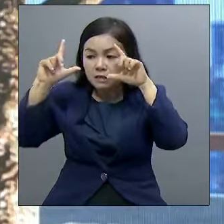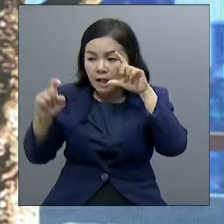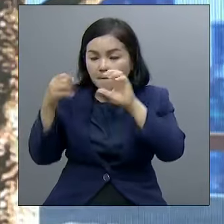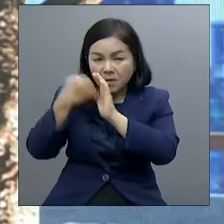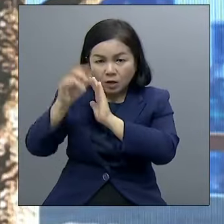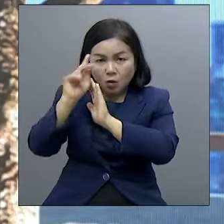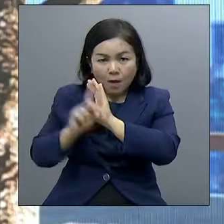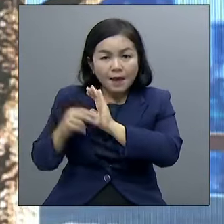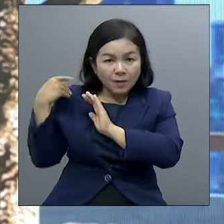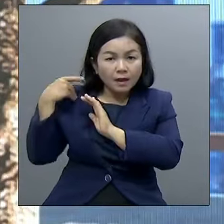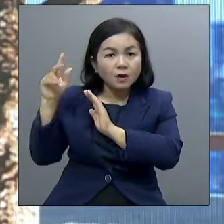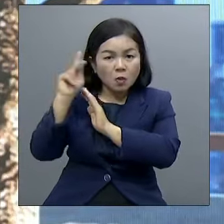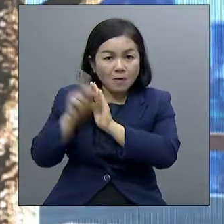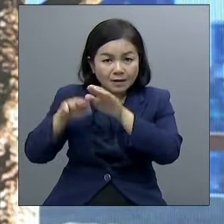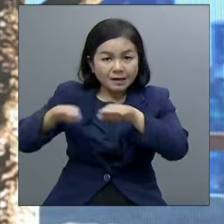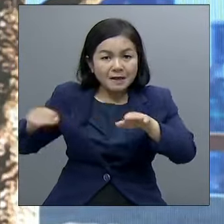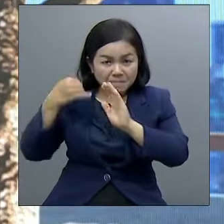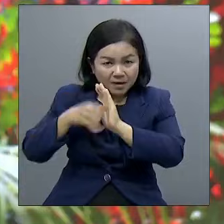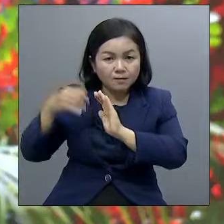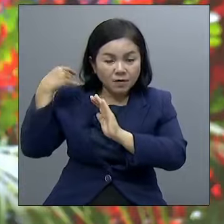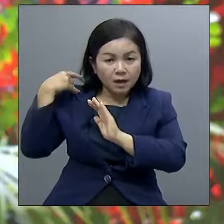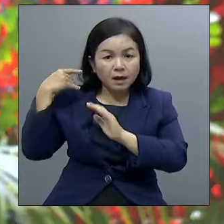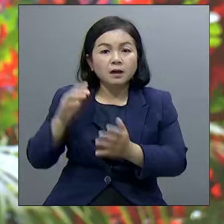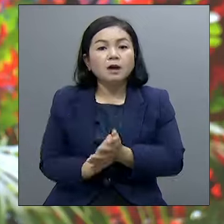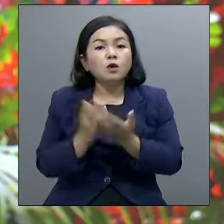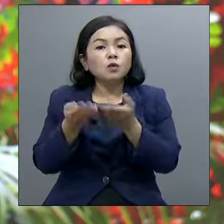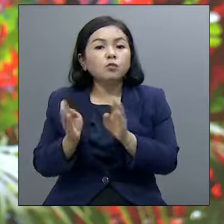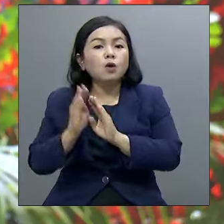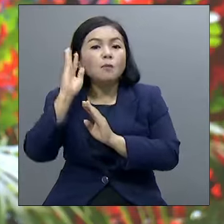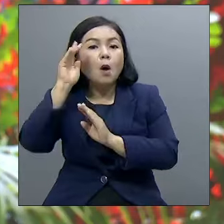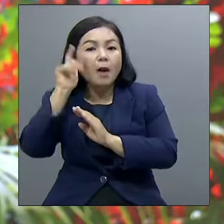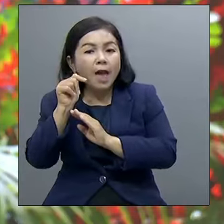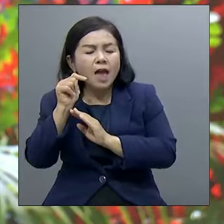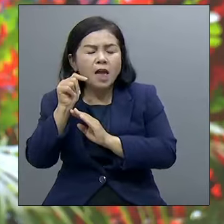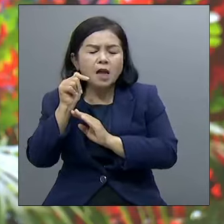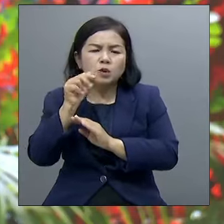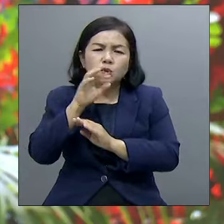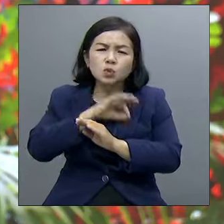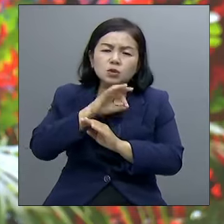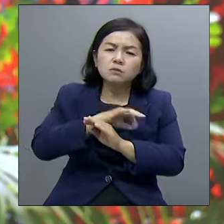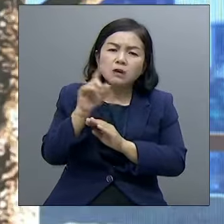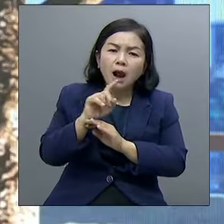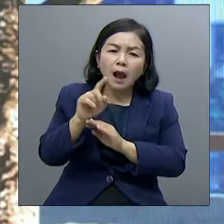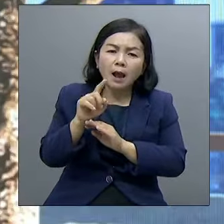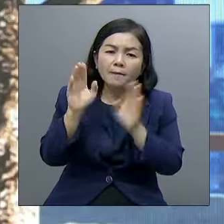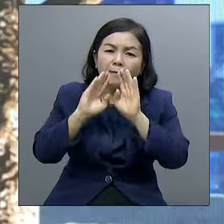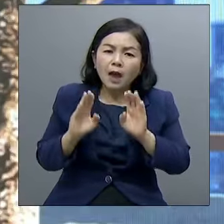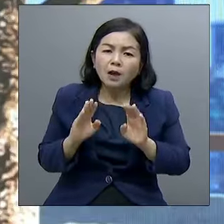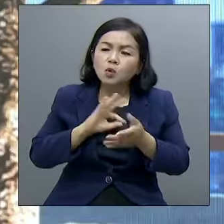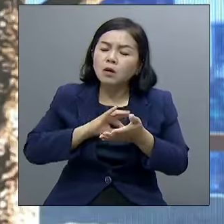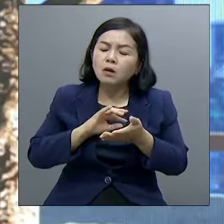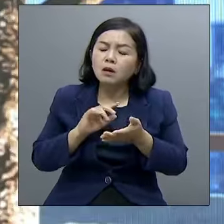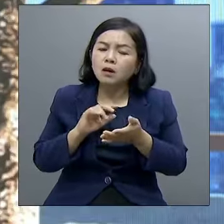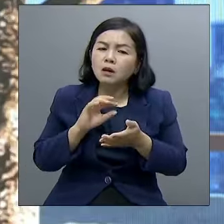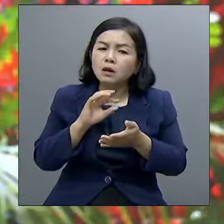หมายนะพ.ร.บ.คุ้มครองเด็กเนี่ยอันนี้ผิด ในมุมพ่อแม่ผู้ปกครองคนที่ไม่โอเคเองเนี่ยจริงๆสามารถทำอะไรได้บ้างคะ ไม่โอเคนี่หมายความว่าไง หมายถึง